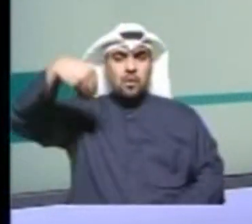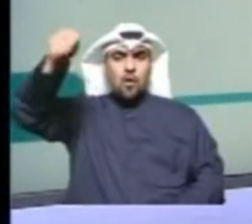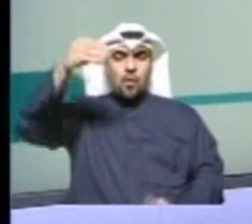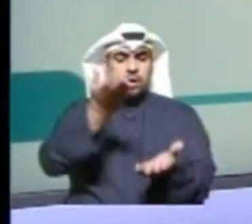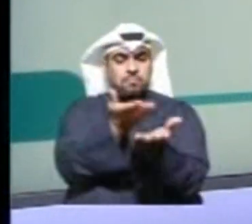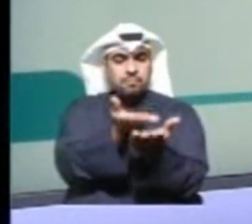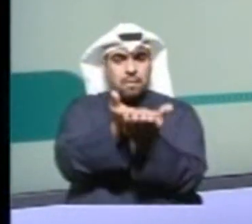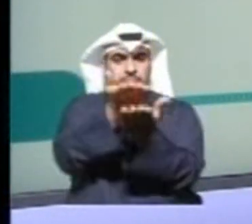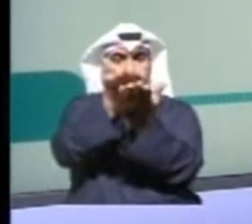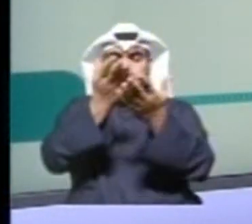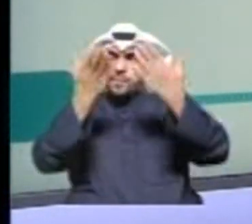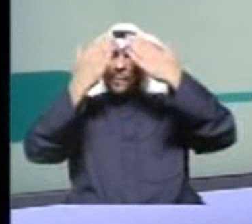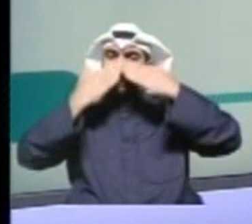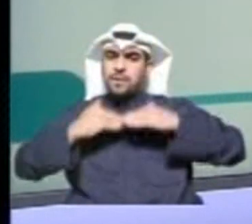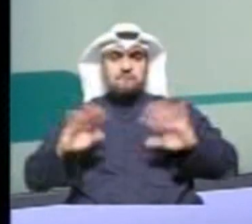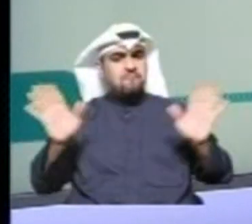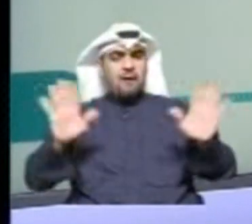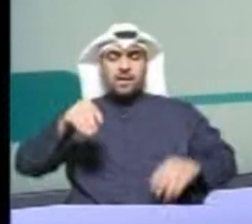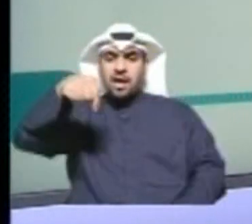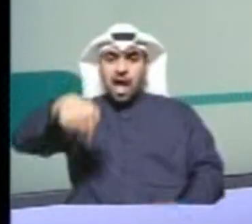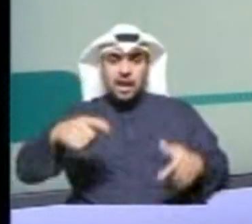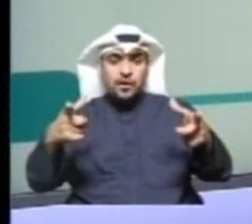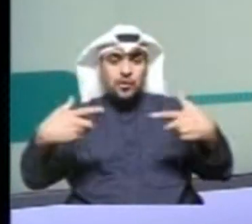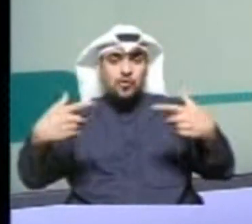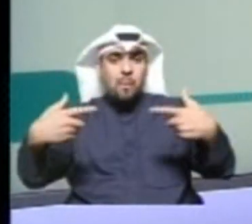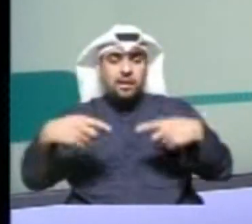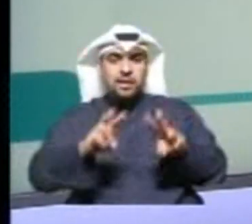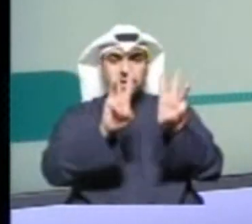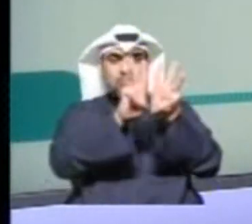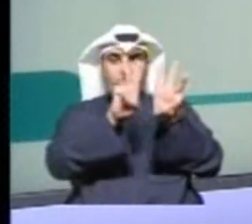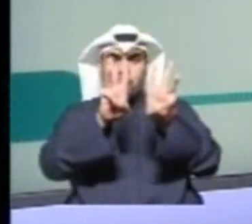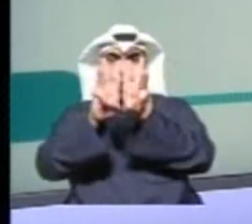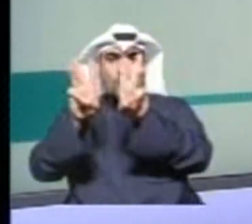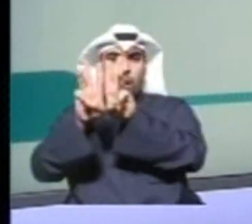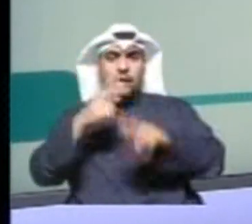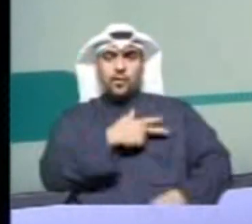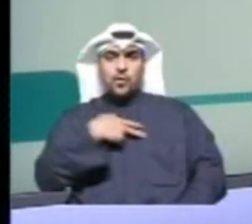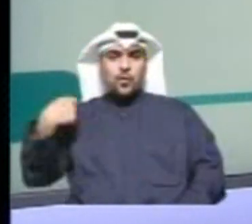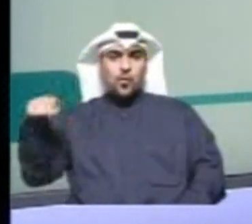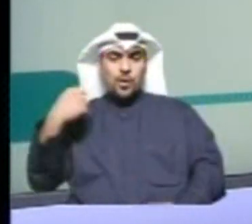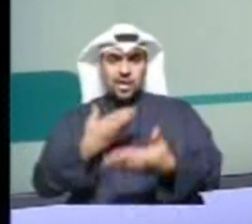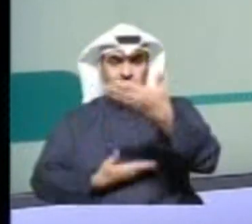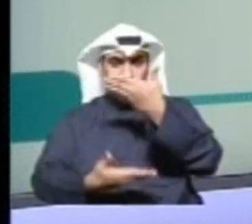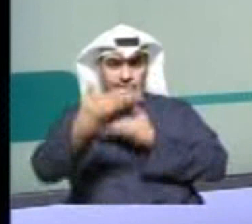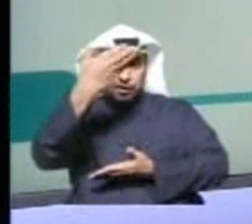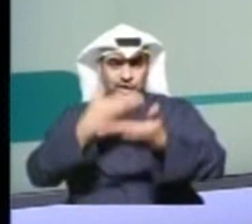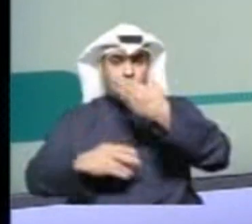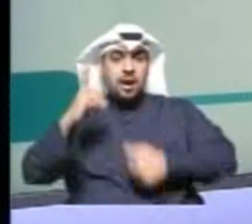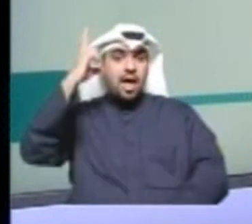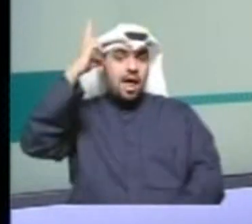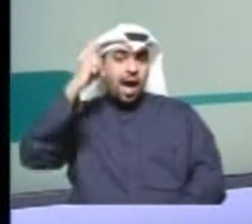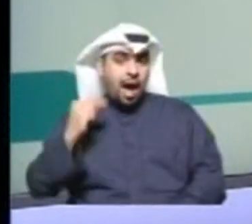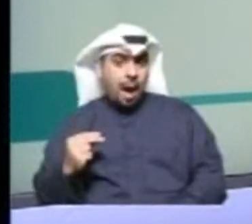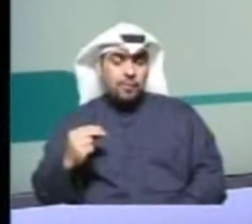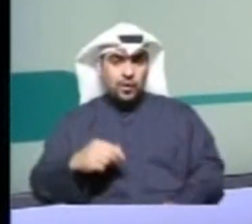الإلكترونية بعد اجتياز الفترة التجريبية منذ مطلع يناير الحالي، وستقلص الخدمة الجديدة الوقت المستغرق